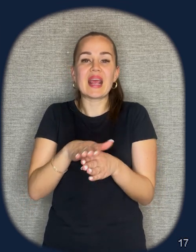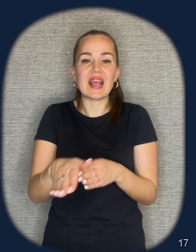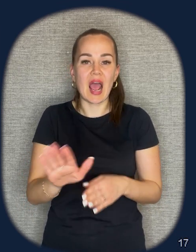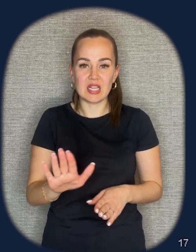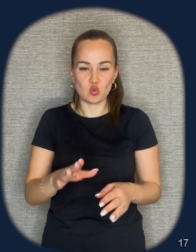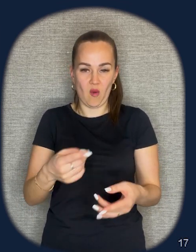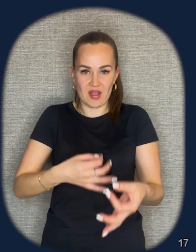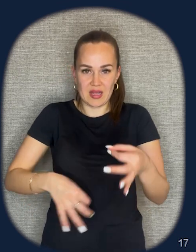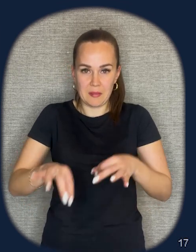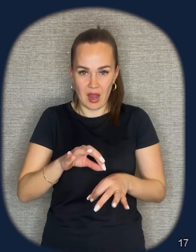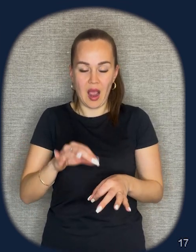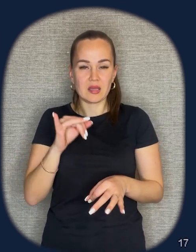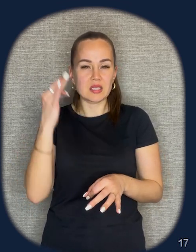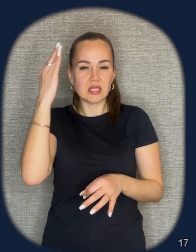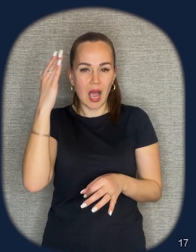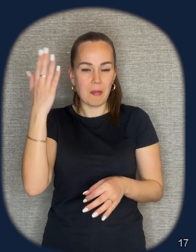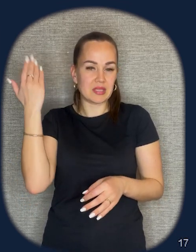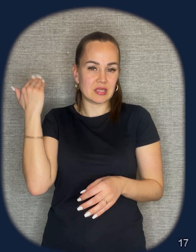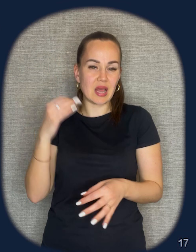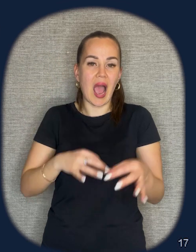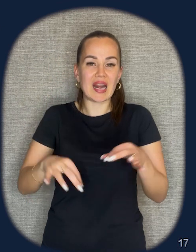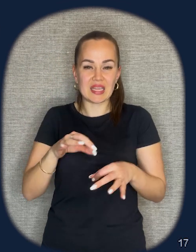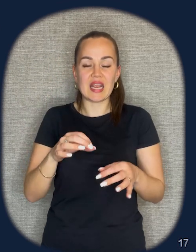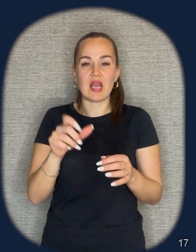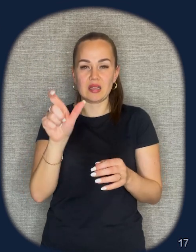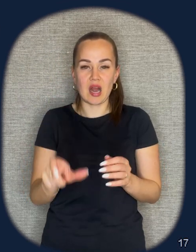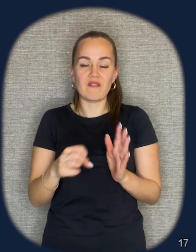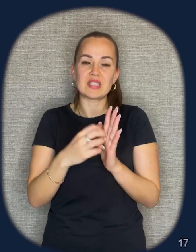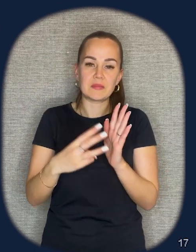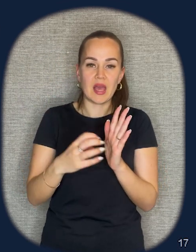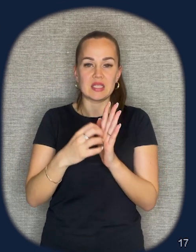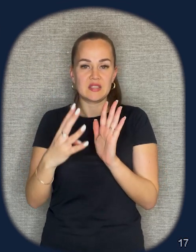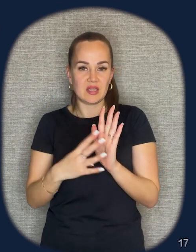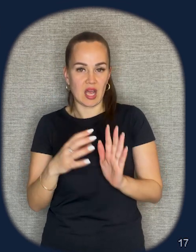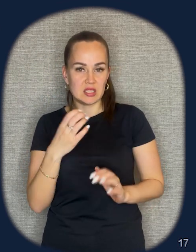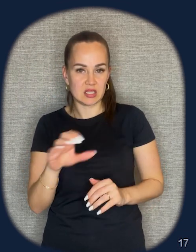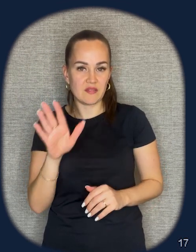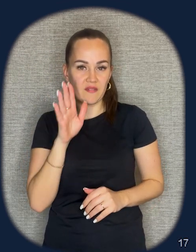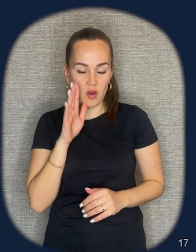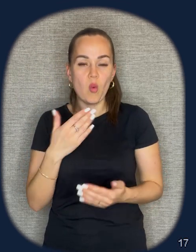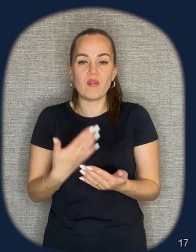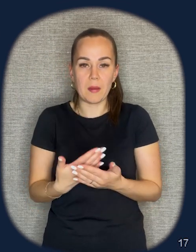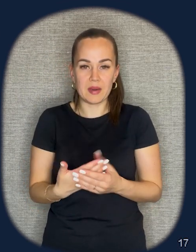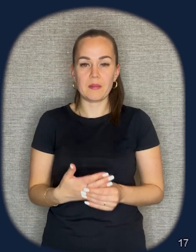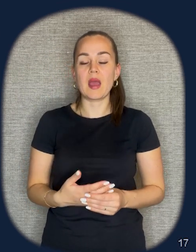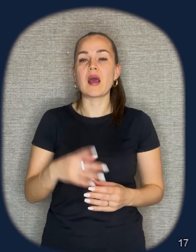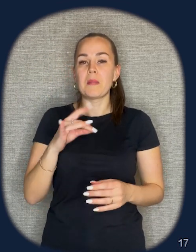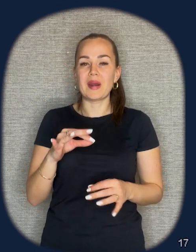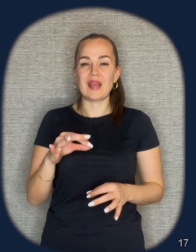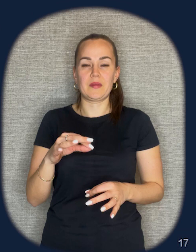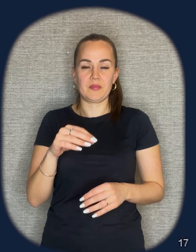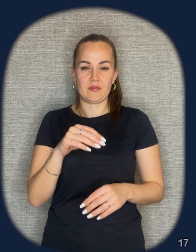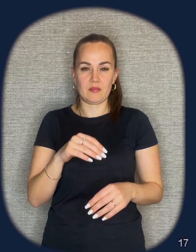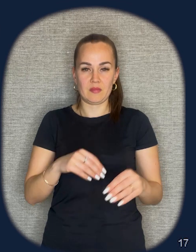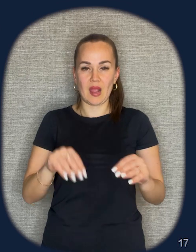нереализованные проекты и градостроительные замыслы Архитекторов восемнадцатого начала XIX веков Вот так например